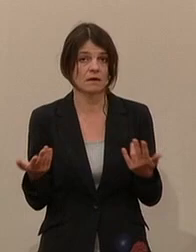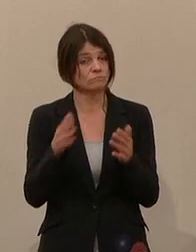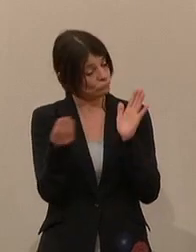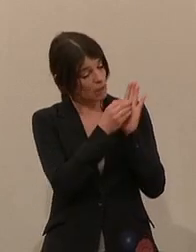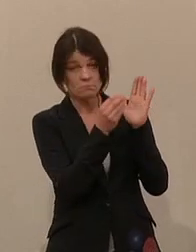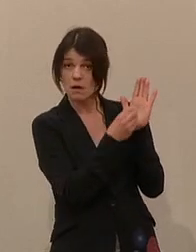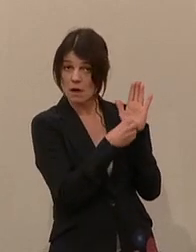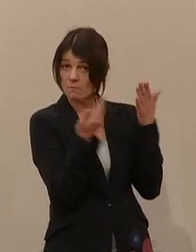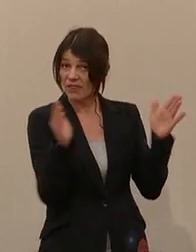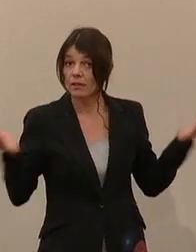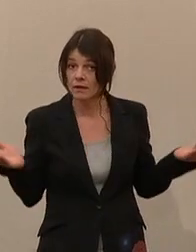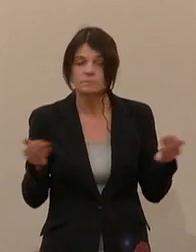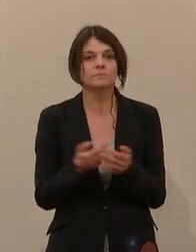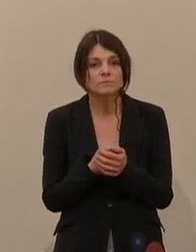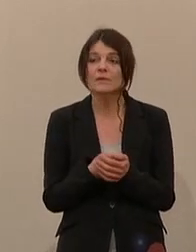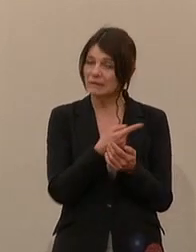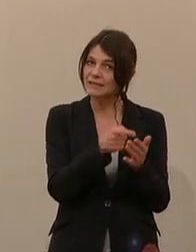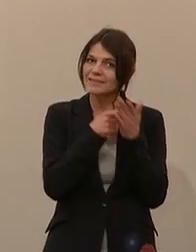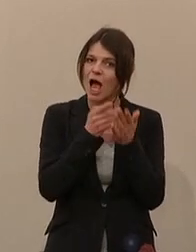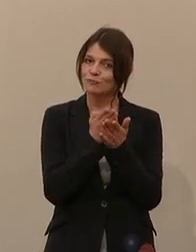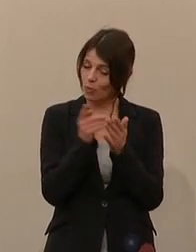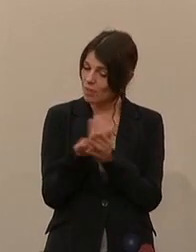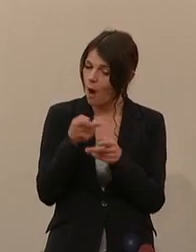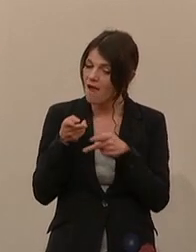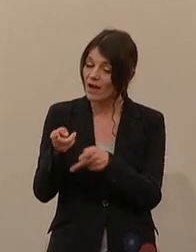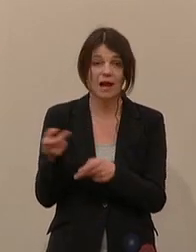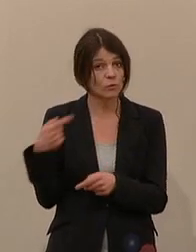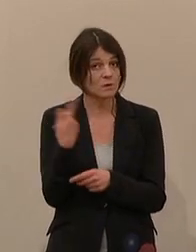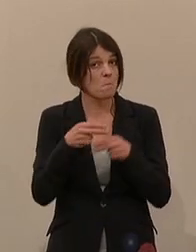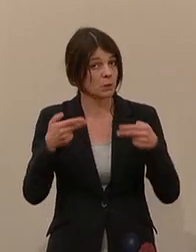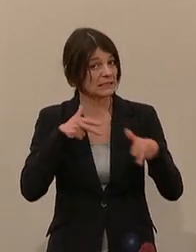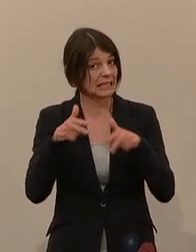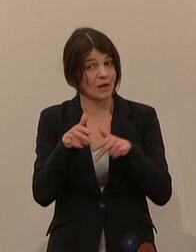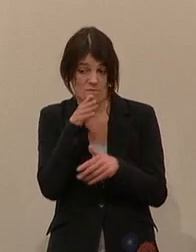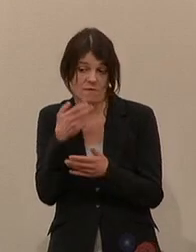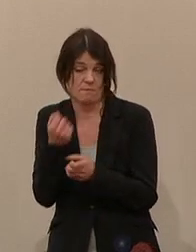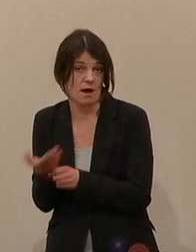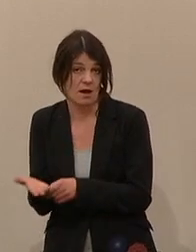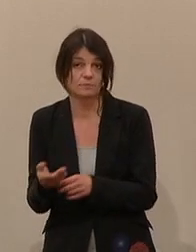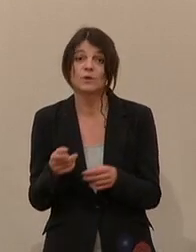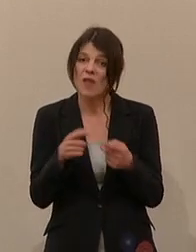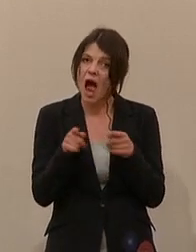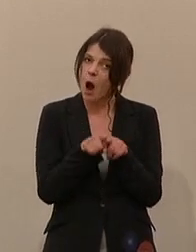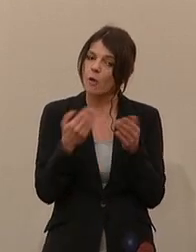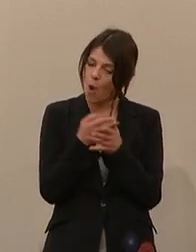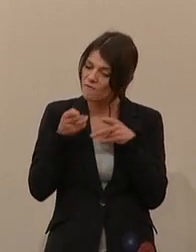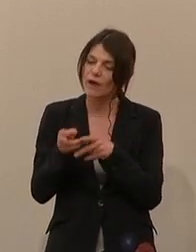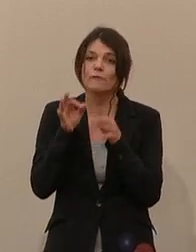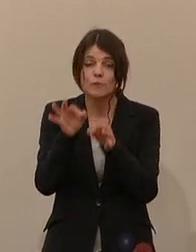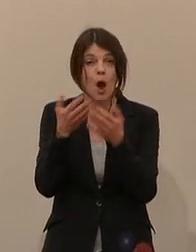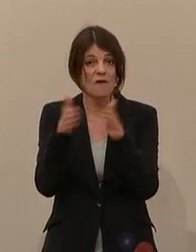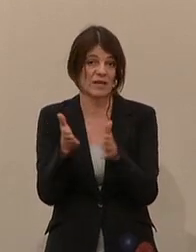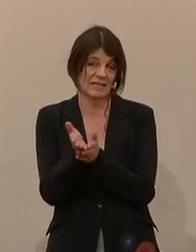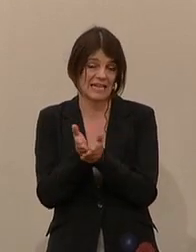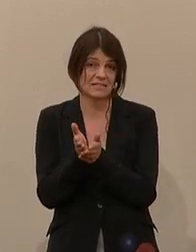das zeigt den neuen Weg auf, den hier diese Bundesregierung und vor allem der öffentliche Dienst unter